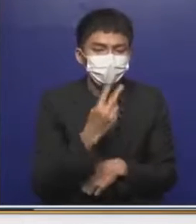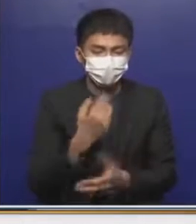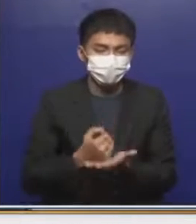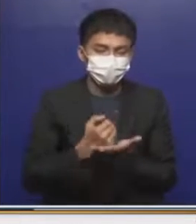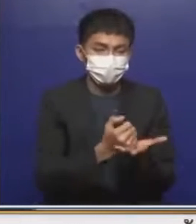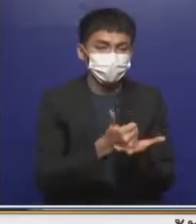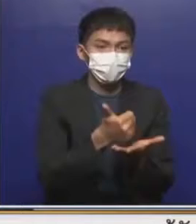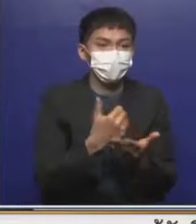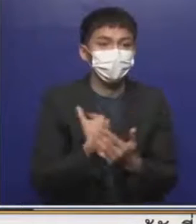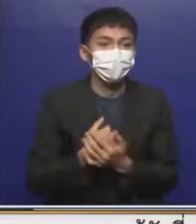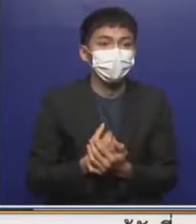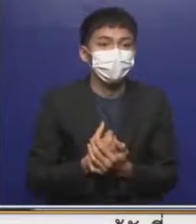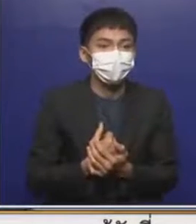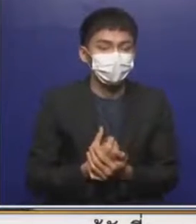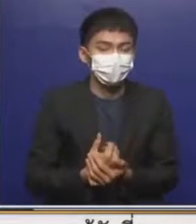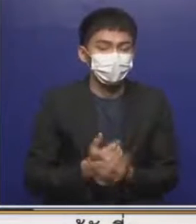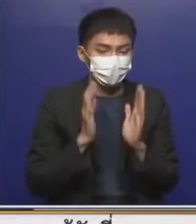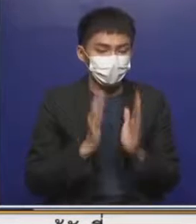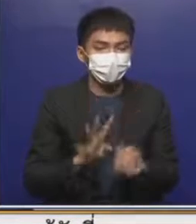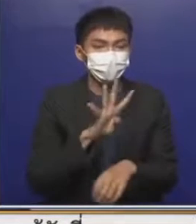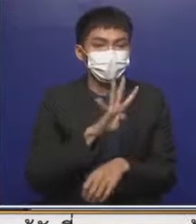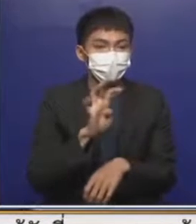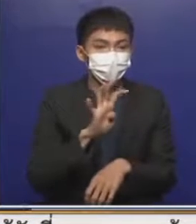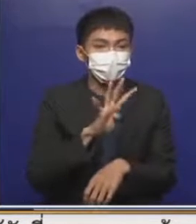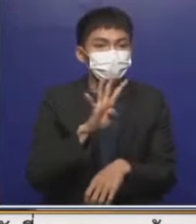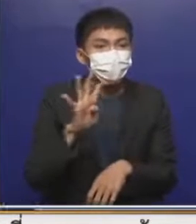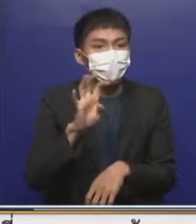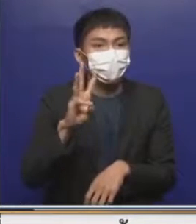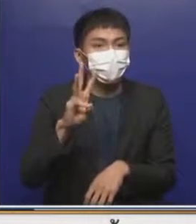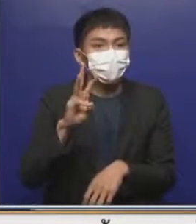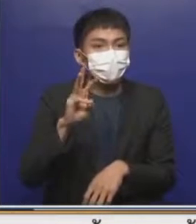4,446,000 คน